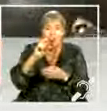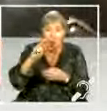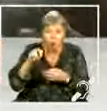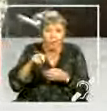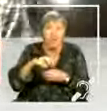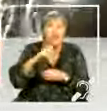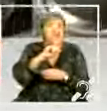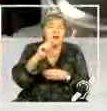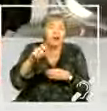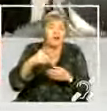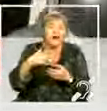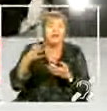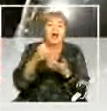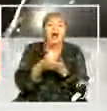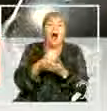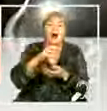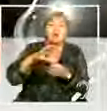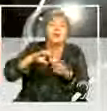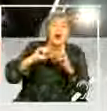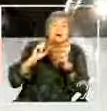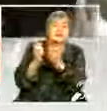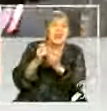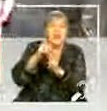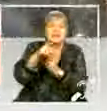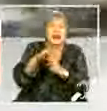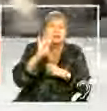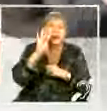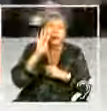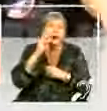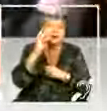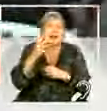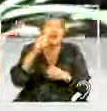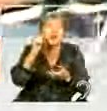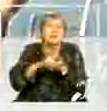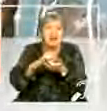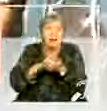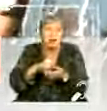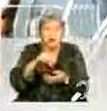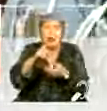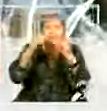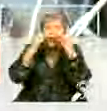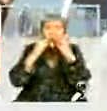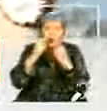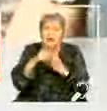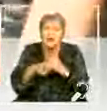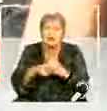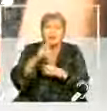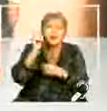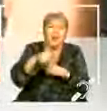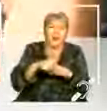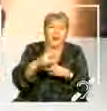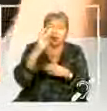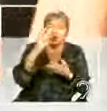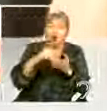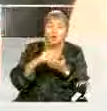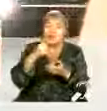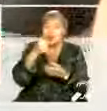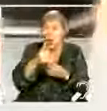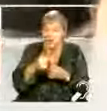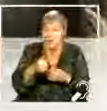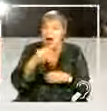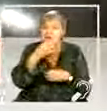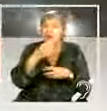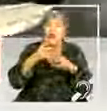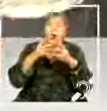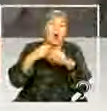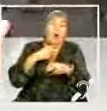pentru răpirea celor 3 jurnaliști români în Irak și a fost condamnat pentru terorism în lipsă. În 2006, el a susținut că este bolnav